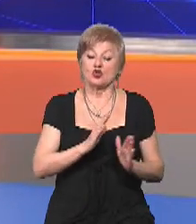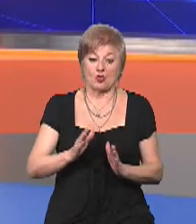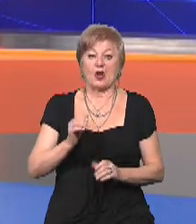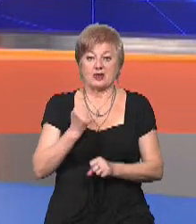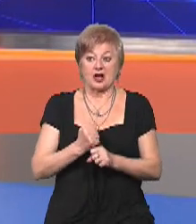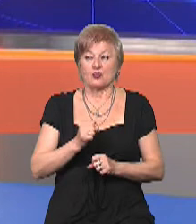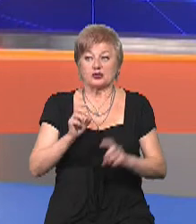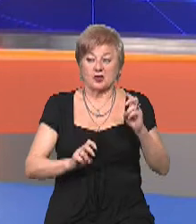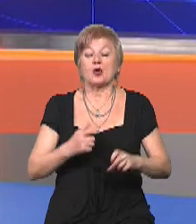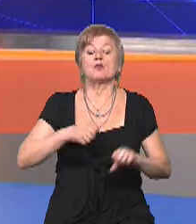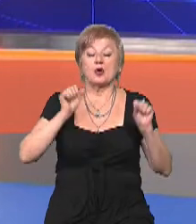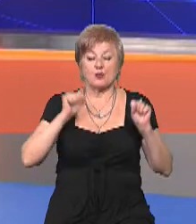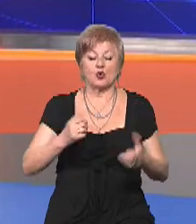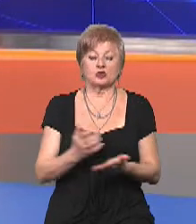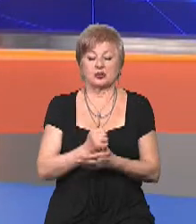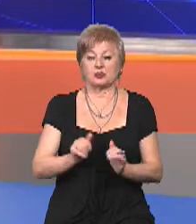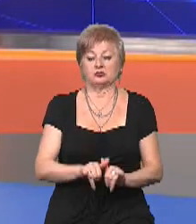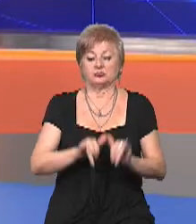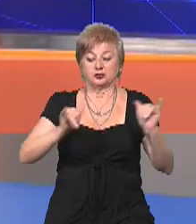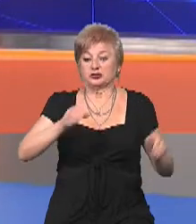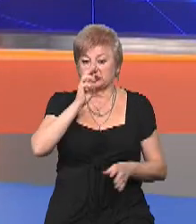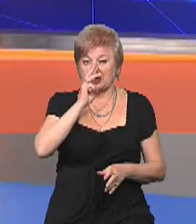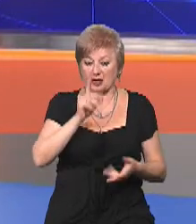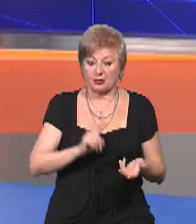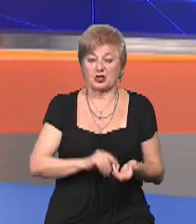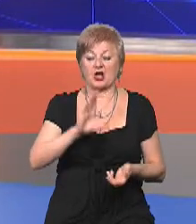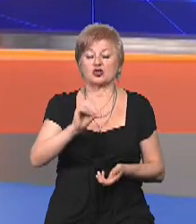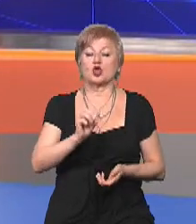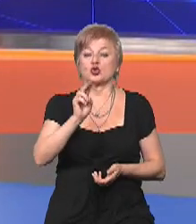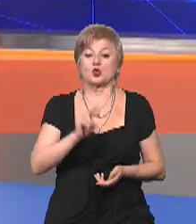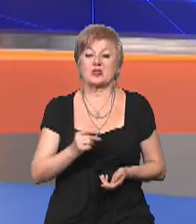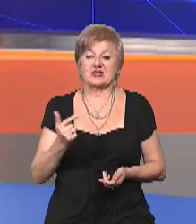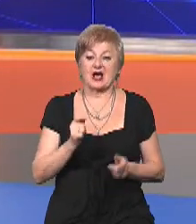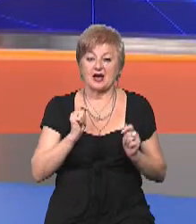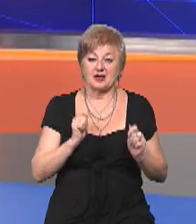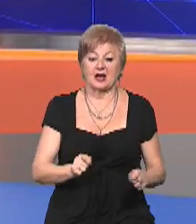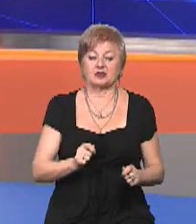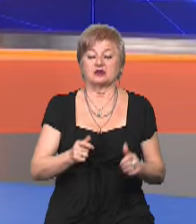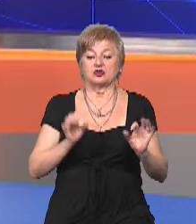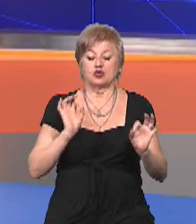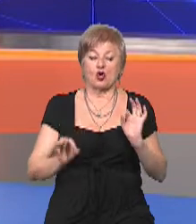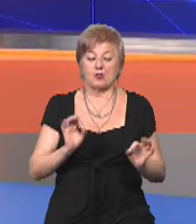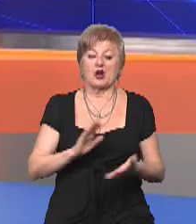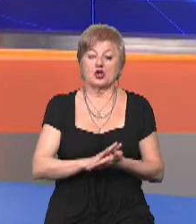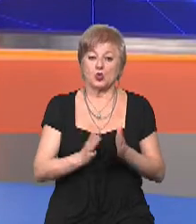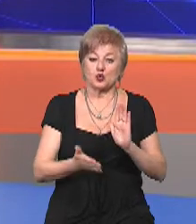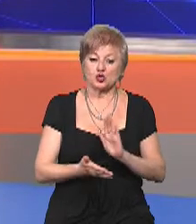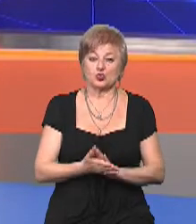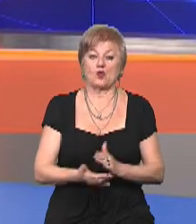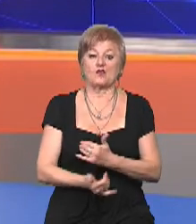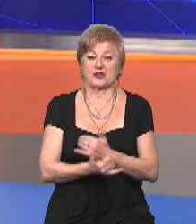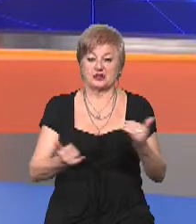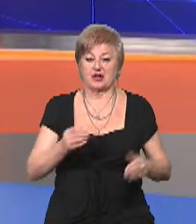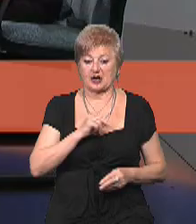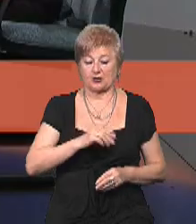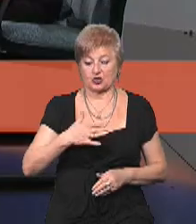предприятиях мы можем добиться роста заработной платы, социальных гарантий, нормальных условий для работы